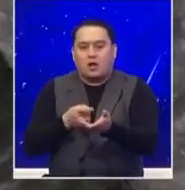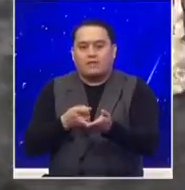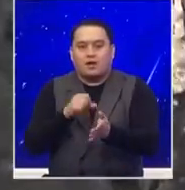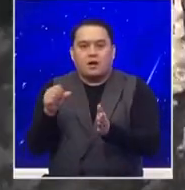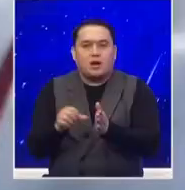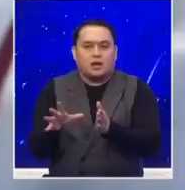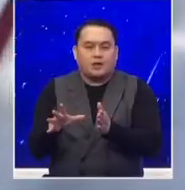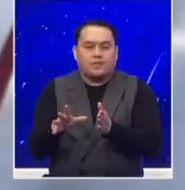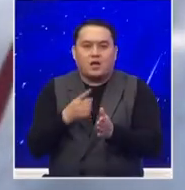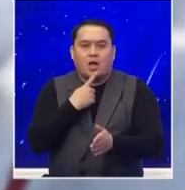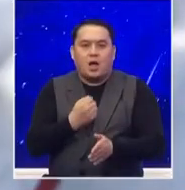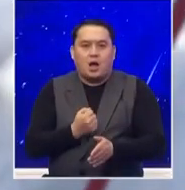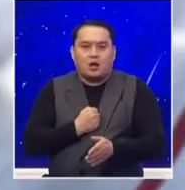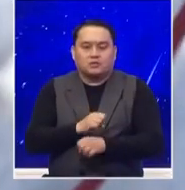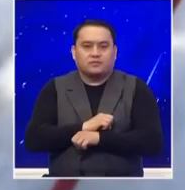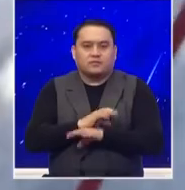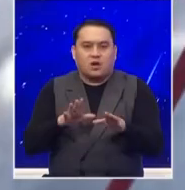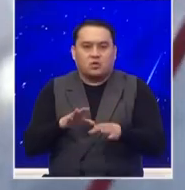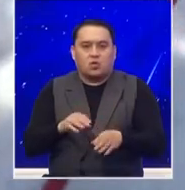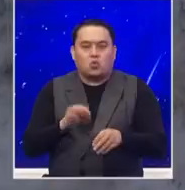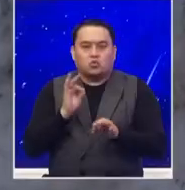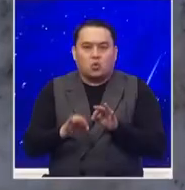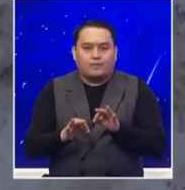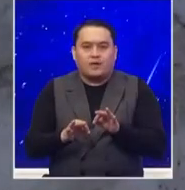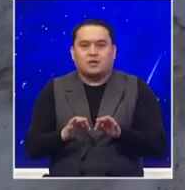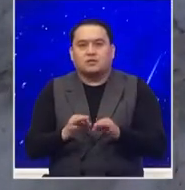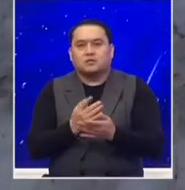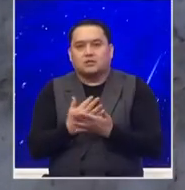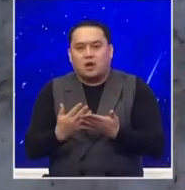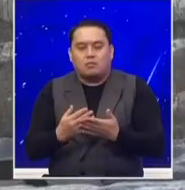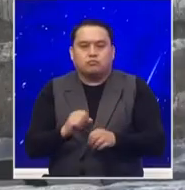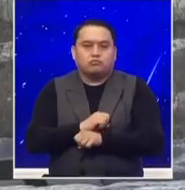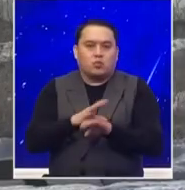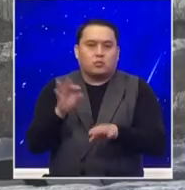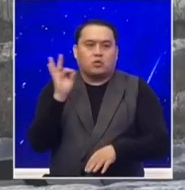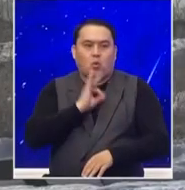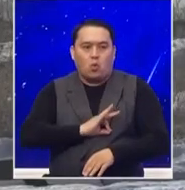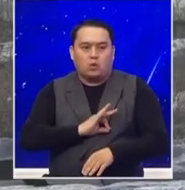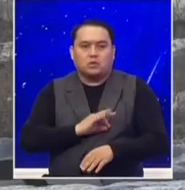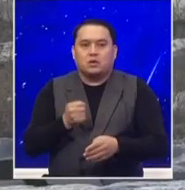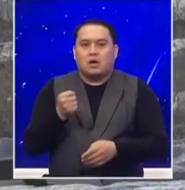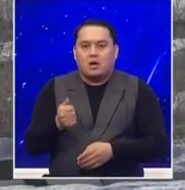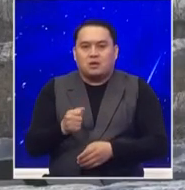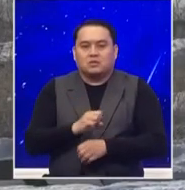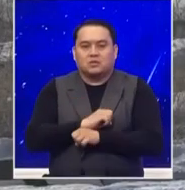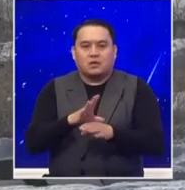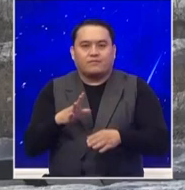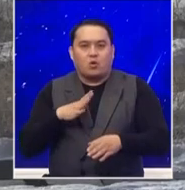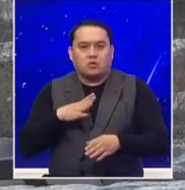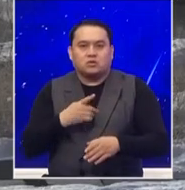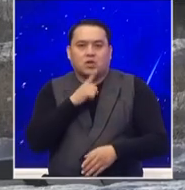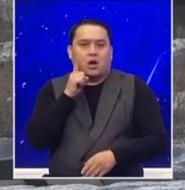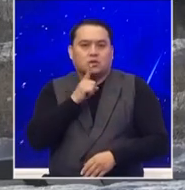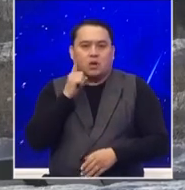Бірінші кезеңінде әскерилер жарылғыш сымдарды, тұтандырғыш түсіктерді және тротил бомбаларын қолданды. Қуаты аз зарядтарды жарды. Жас